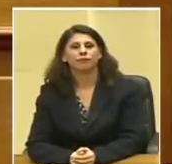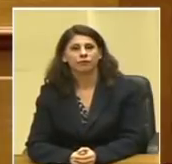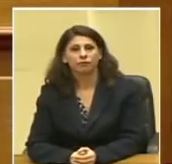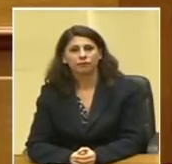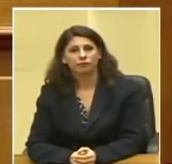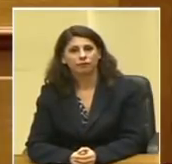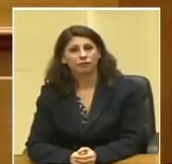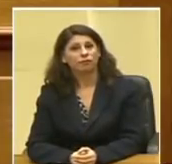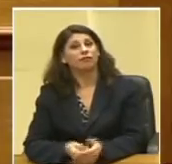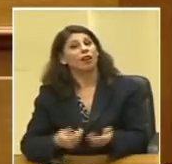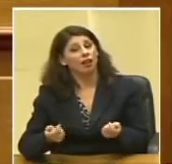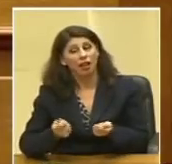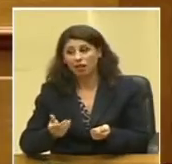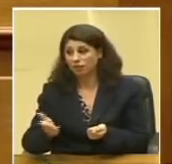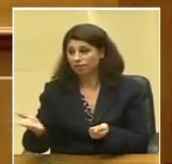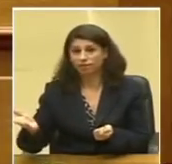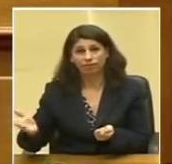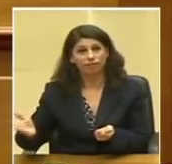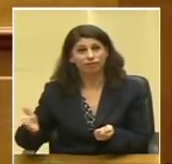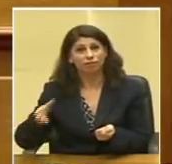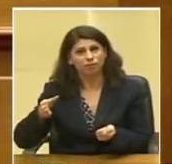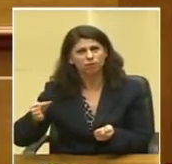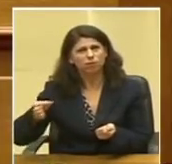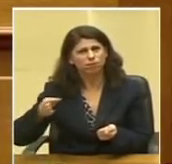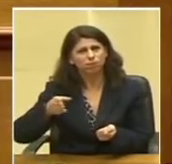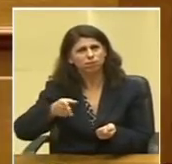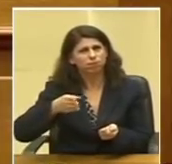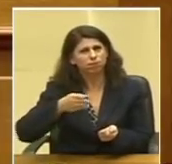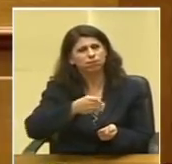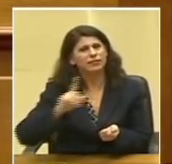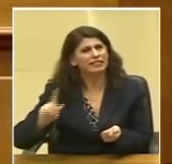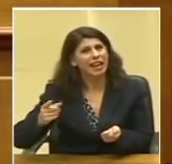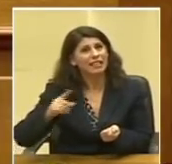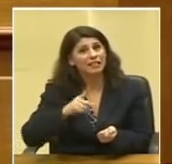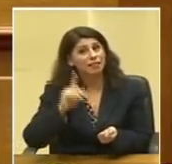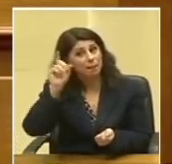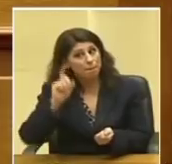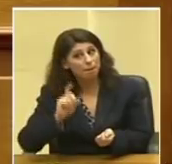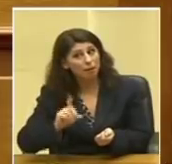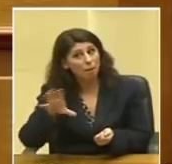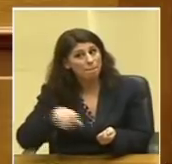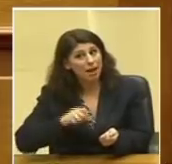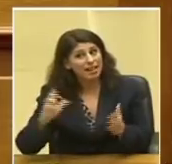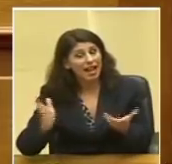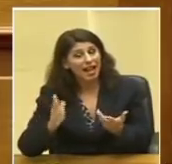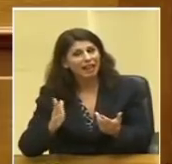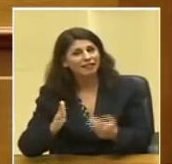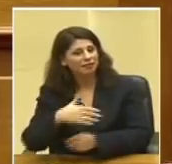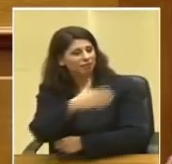πραγματοποιήσατε και ταξίδια στο Βερολίνο μας και εκμεύσετε μια φράση, ένα χτύπημα στην πλάτη, κάτι που να σας